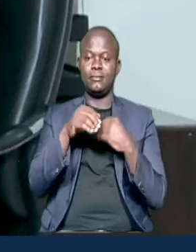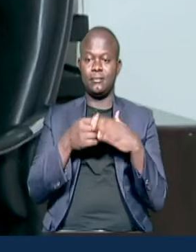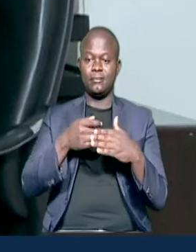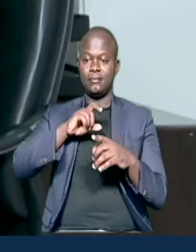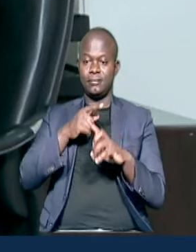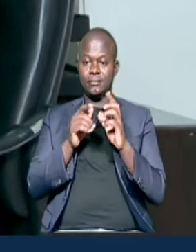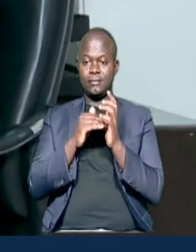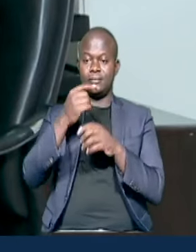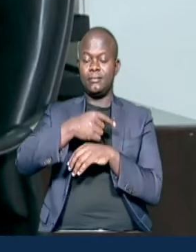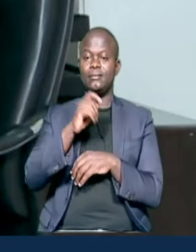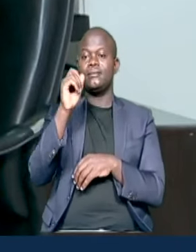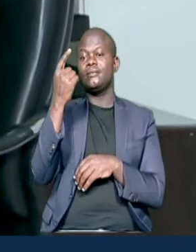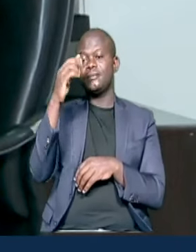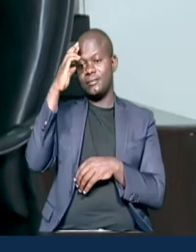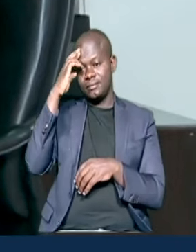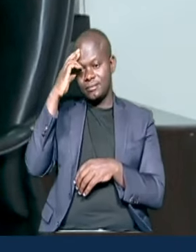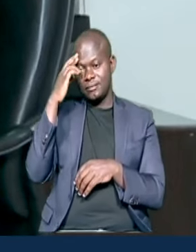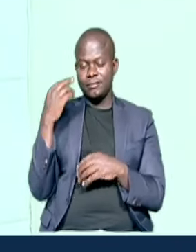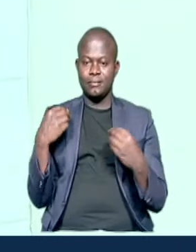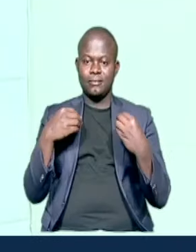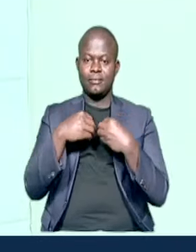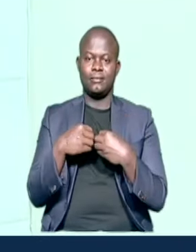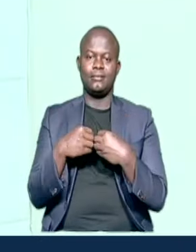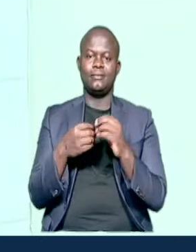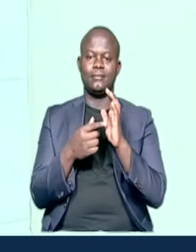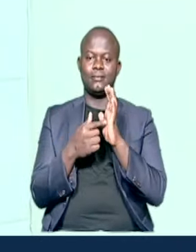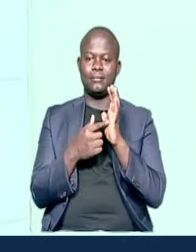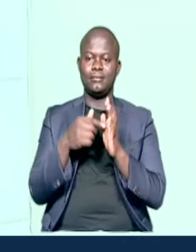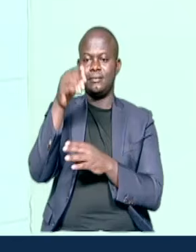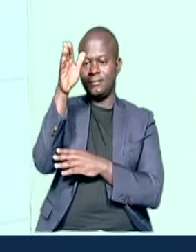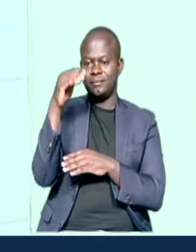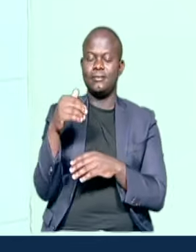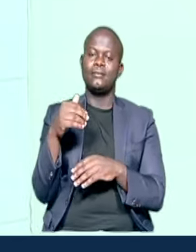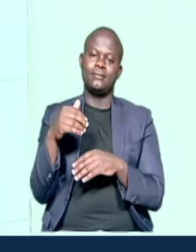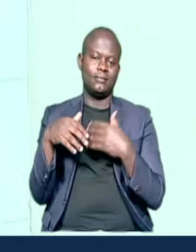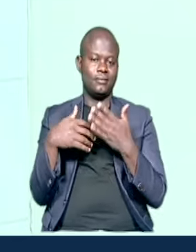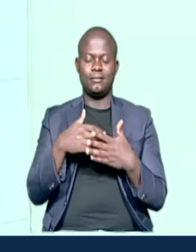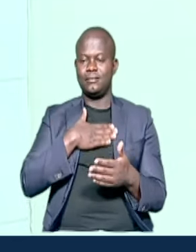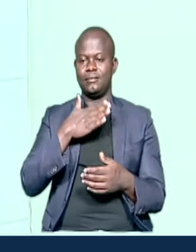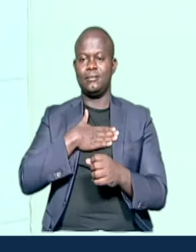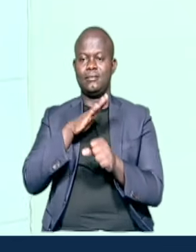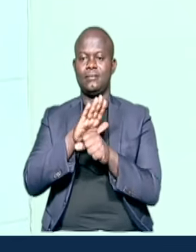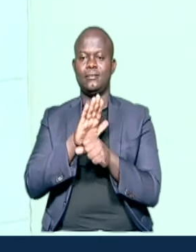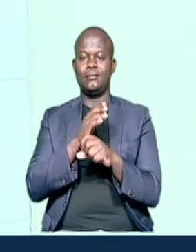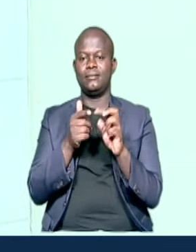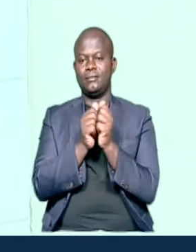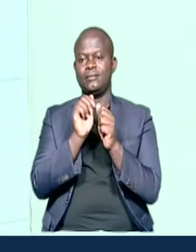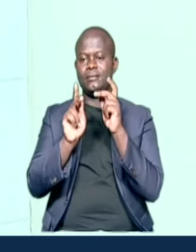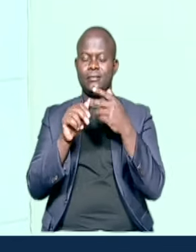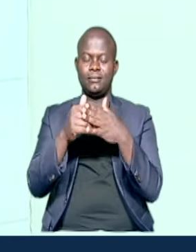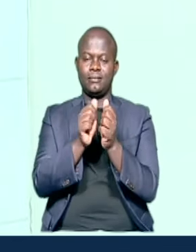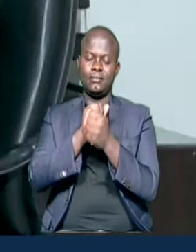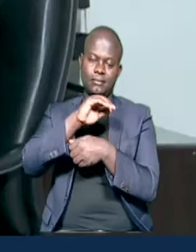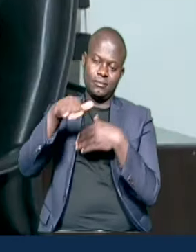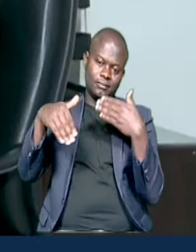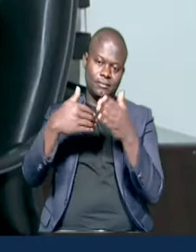rikomeye ku munsi wa mbere nambaye umwambaro uriho ikirango uriho ibendera nishema rikomeye kuri njye ndetse n'abo twari turi kumwe bose muri